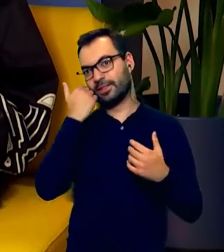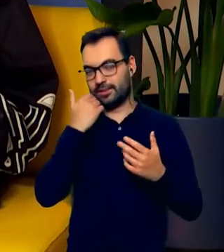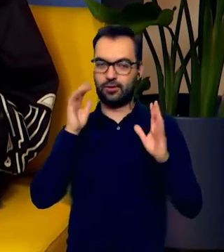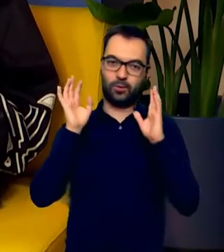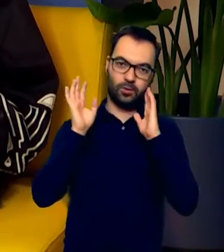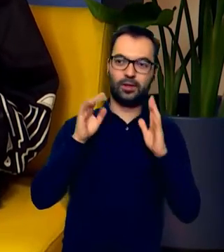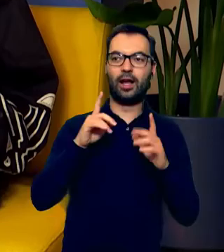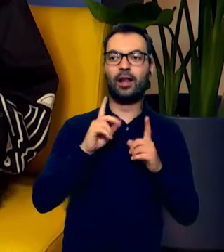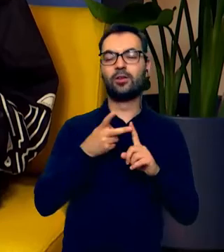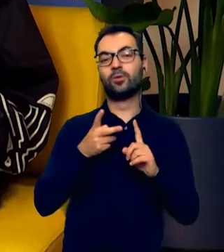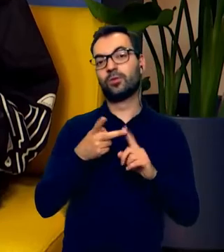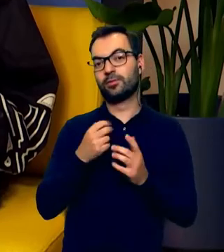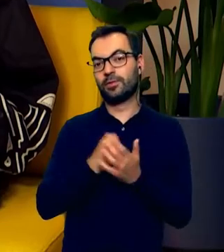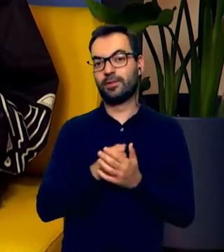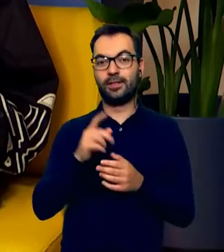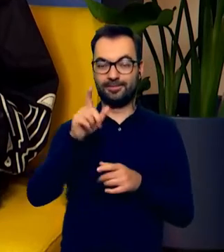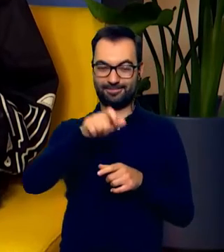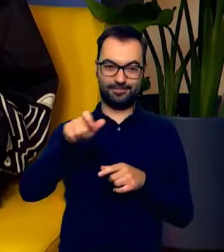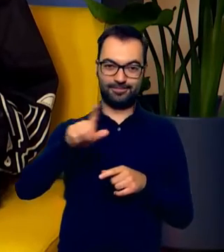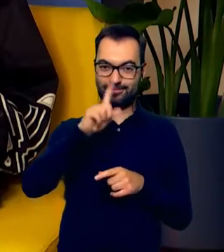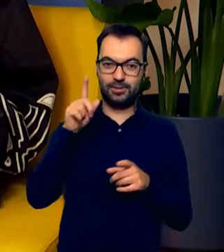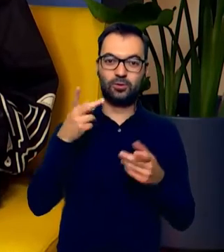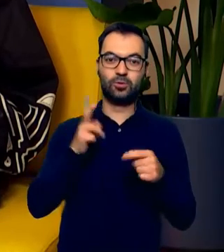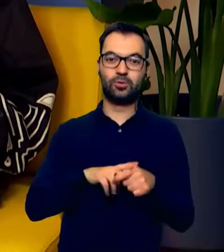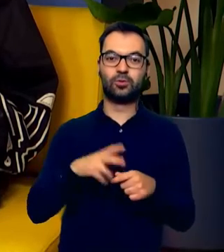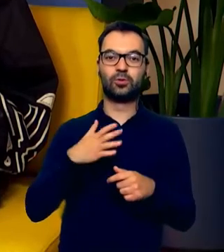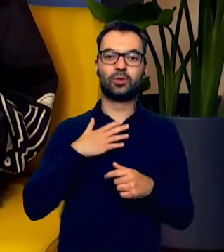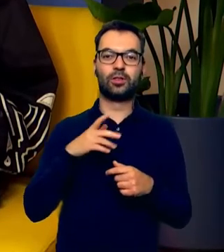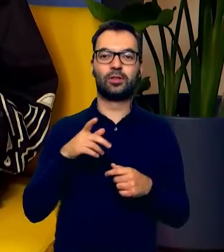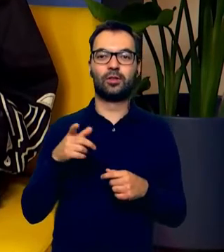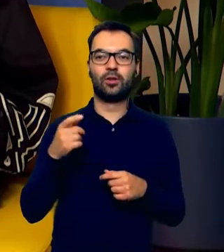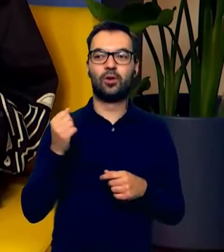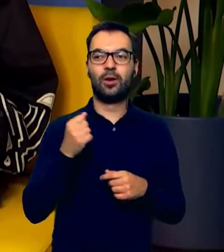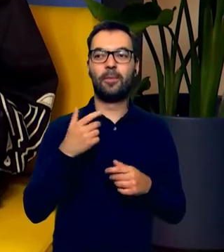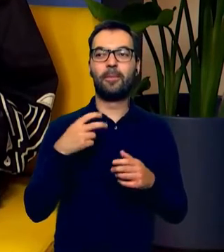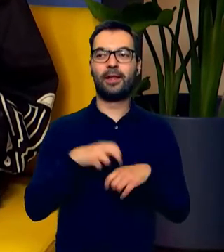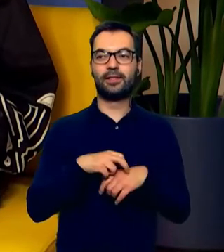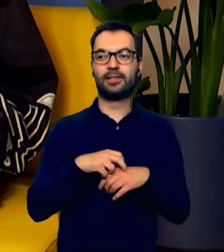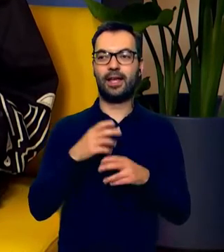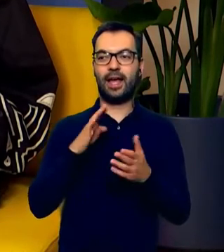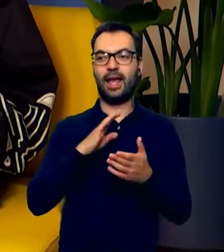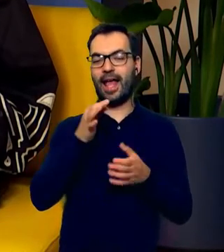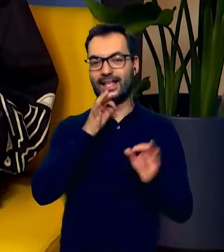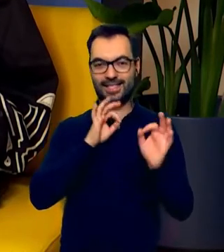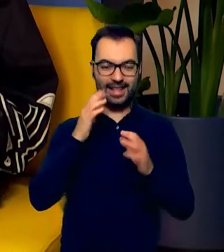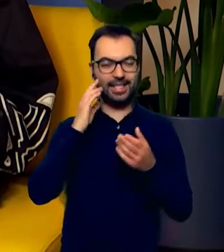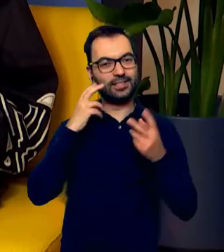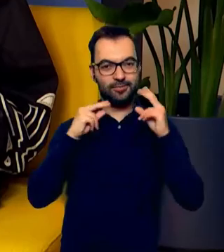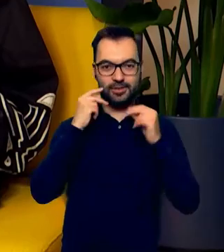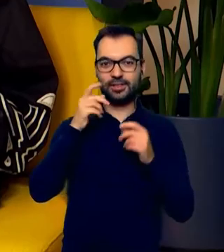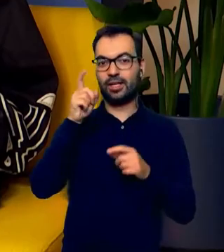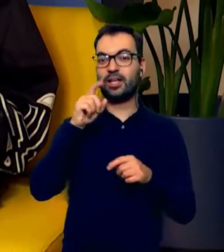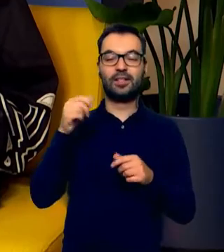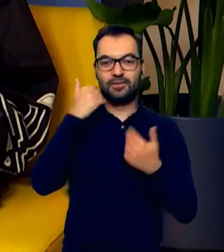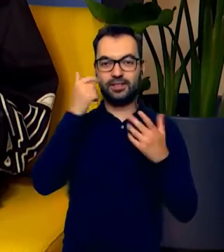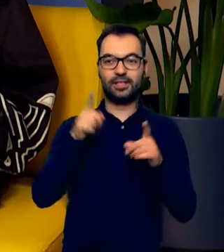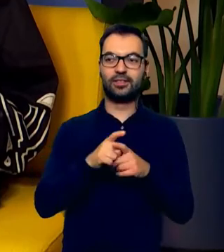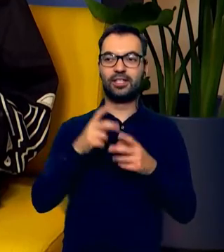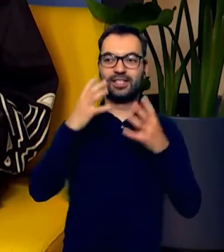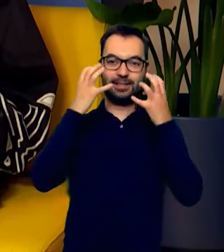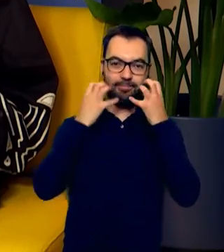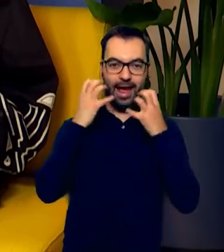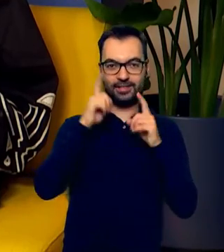żenujące. Ale z drugiej strony ci sami ludzie czasami, którzy uważają, że używanie medycyny estetycznej jest żenujące, uważają, że również żenujące jest